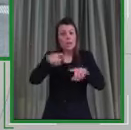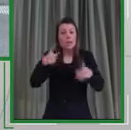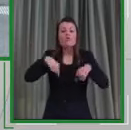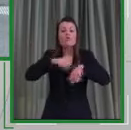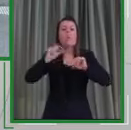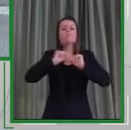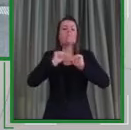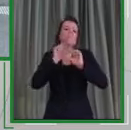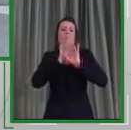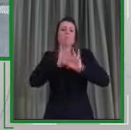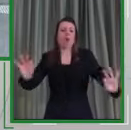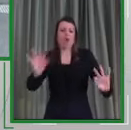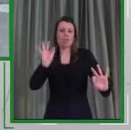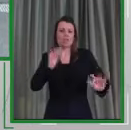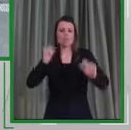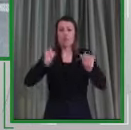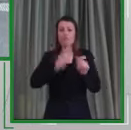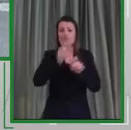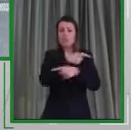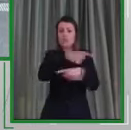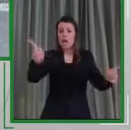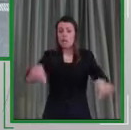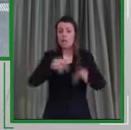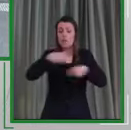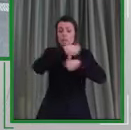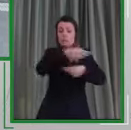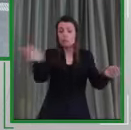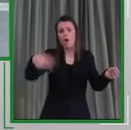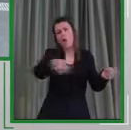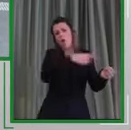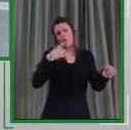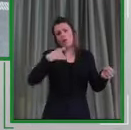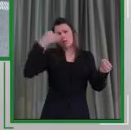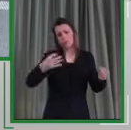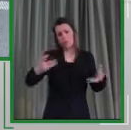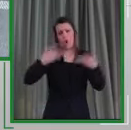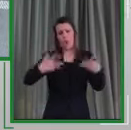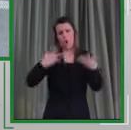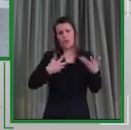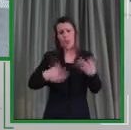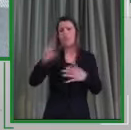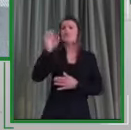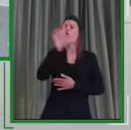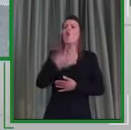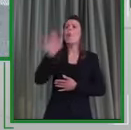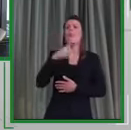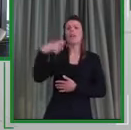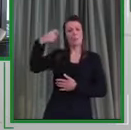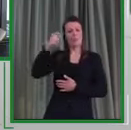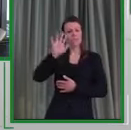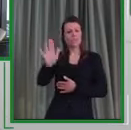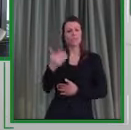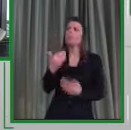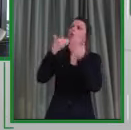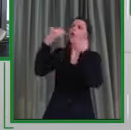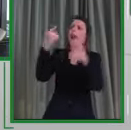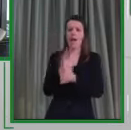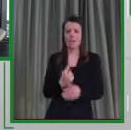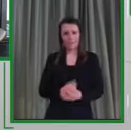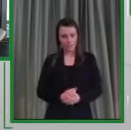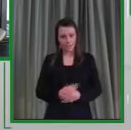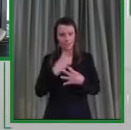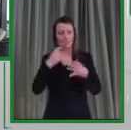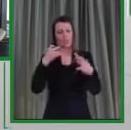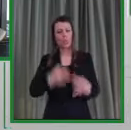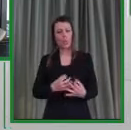saranno contenti il grazie ranno di sicuro regione fu presidente grazie quindi sono i